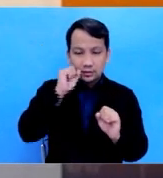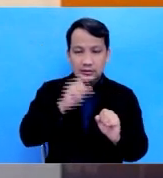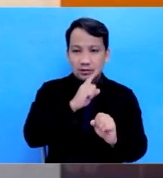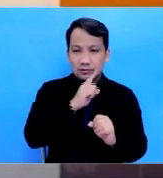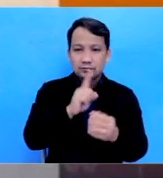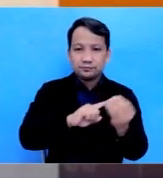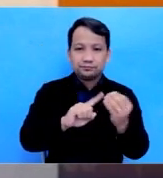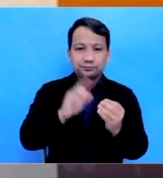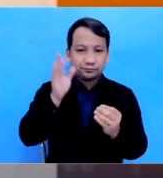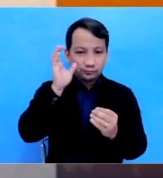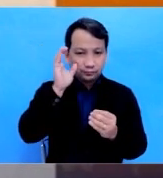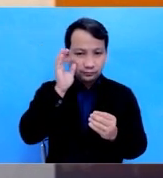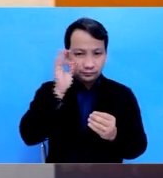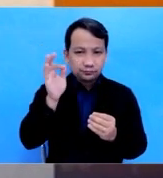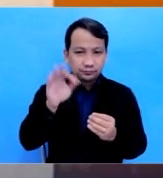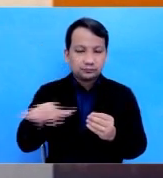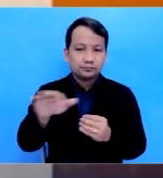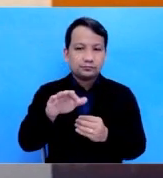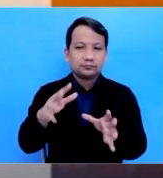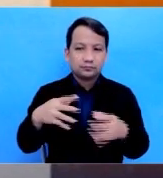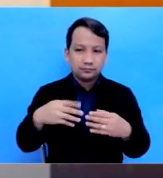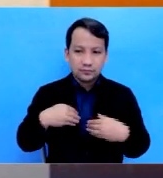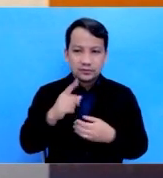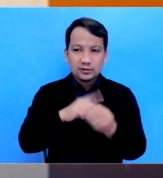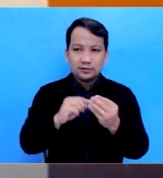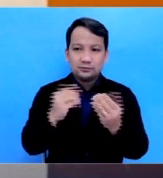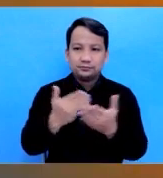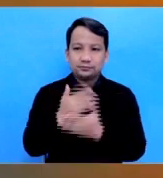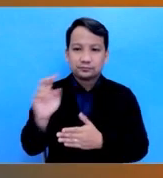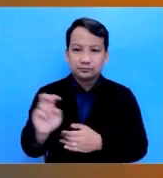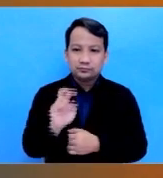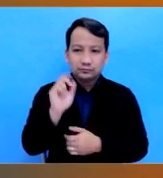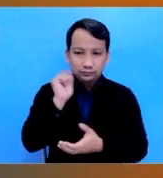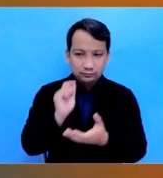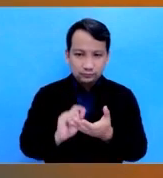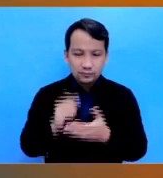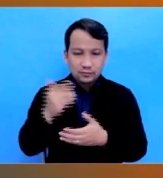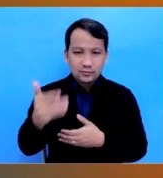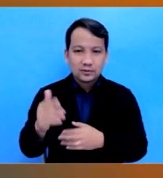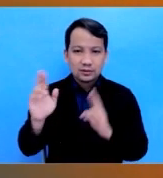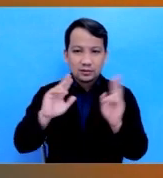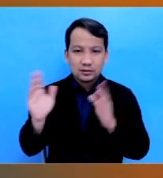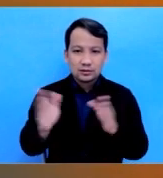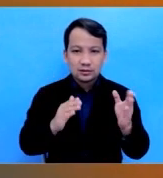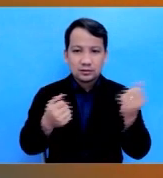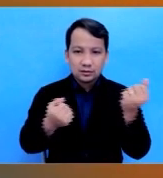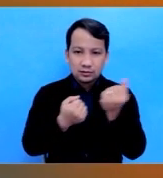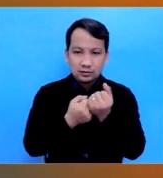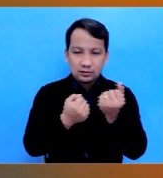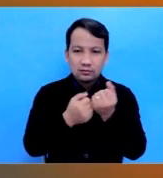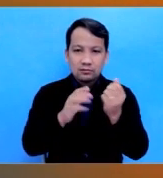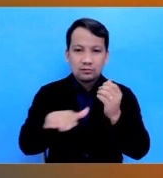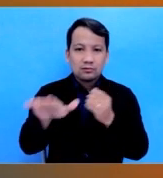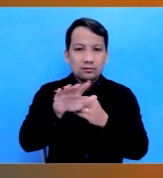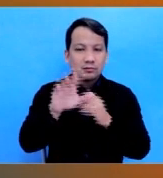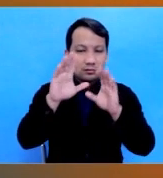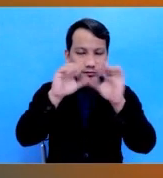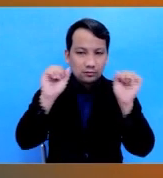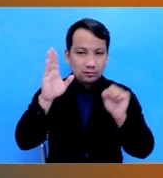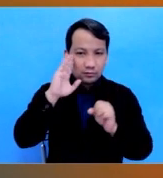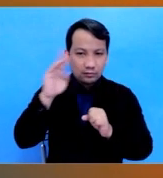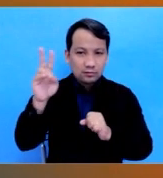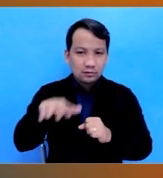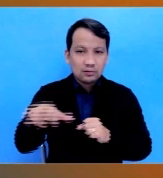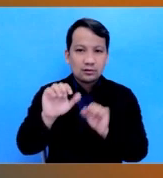si Cristina Frasco ang alok para maging Tourism Secretary. Handa nga raw siyang suportahan ang layunin ni President-elect Bongbong